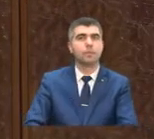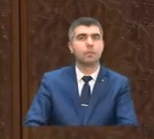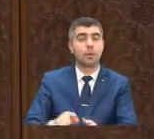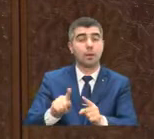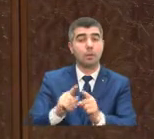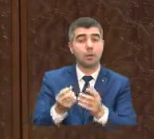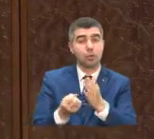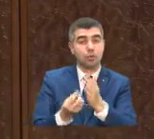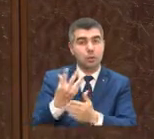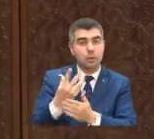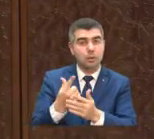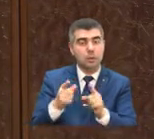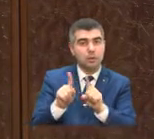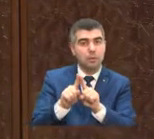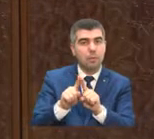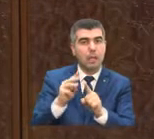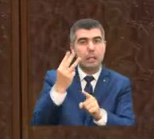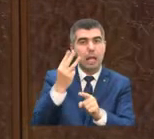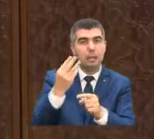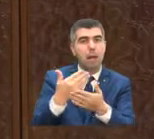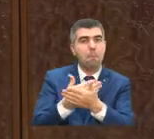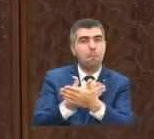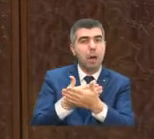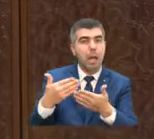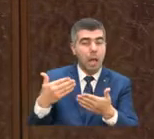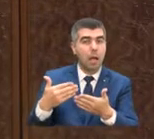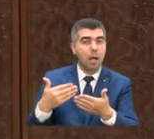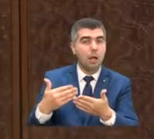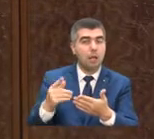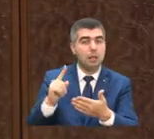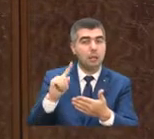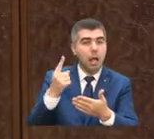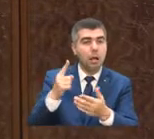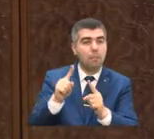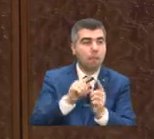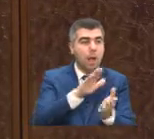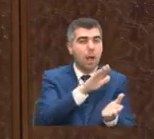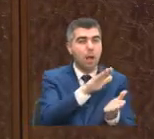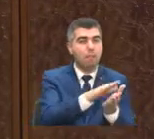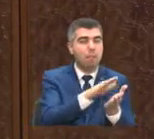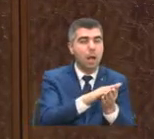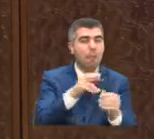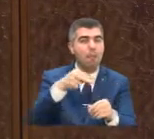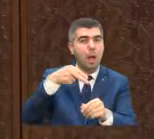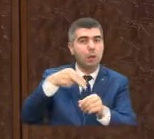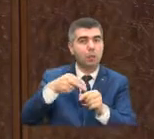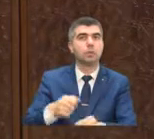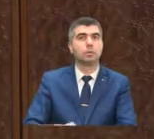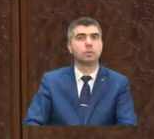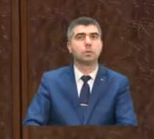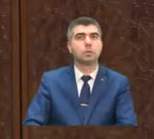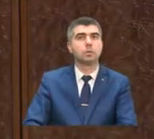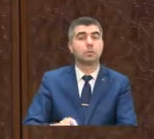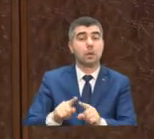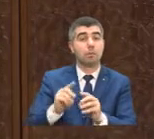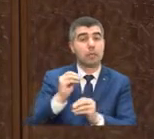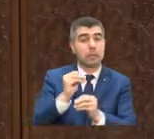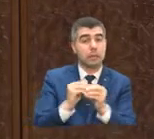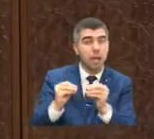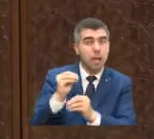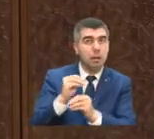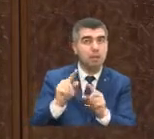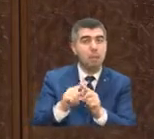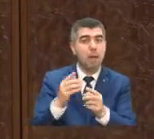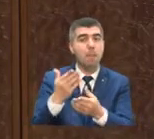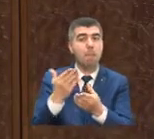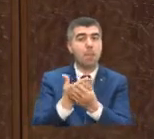في استثمار ديال اكثر من 3 مليار وزياده ديال في ستوكاج. زيد عليها سيد النائب تقول المغاربة أن الملف عند